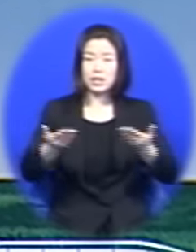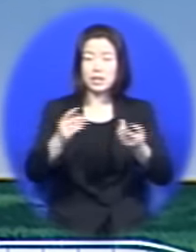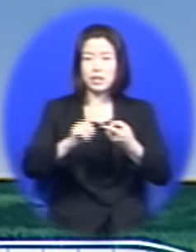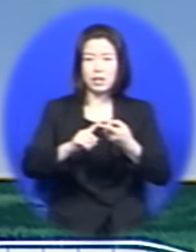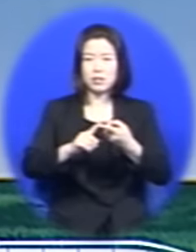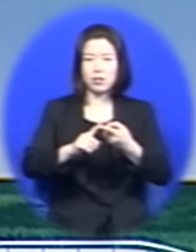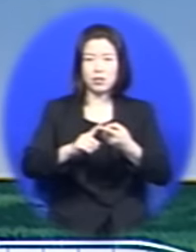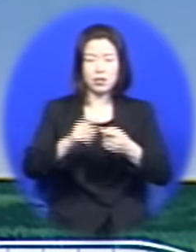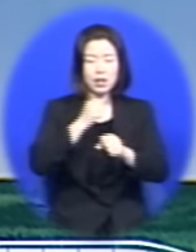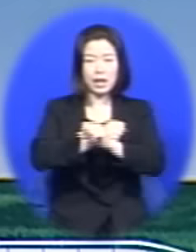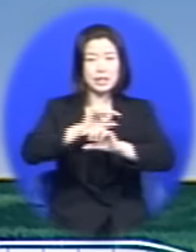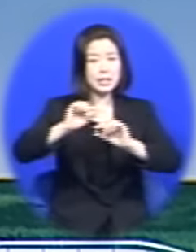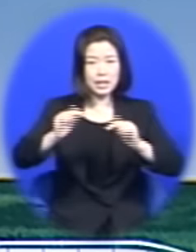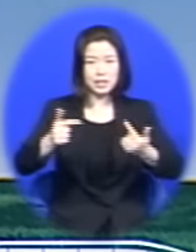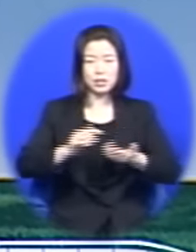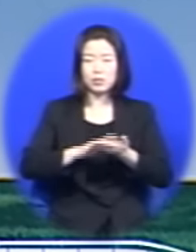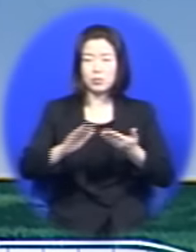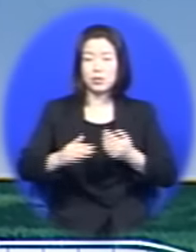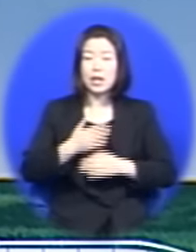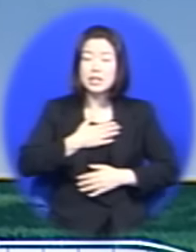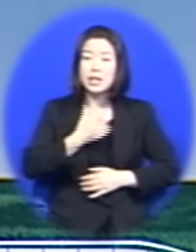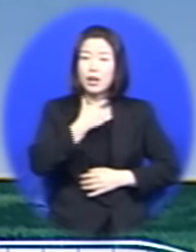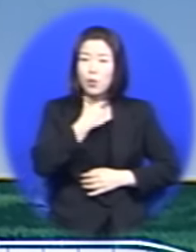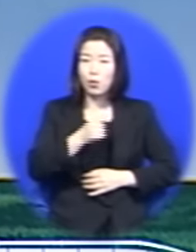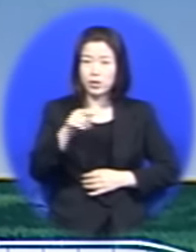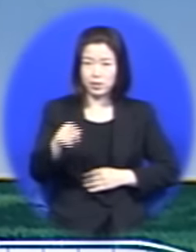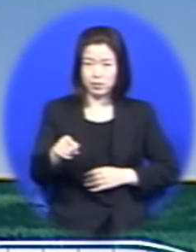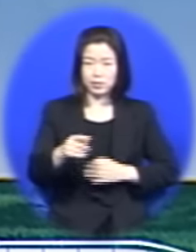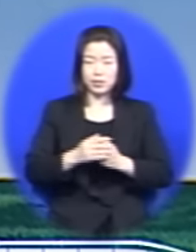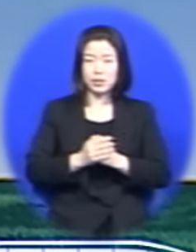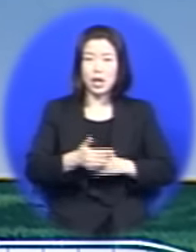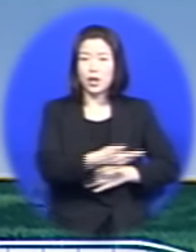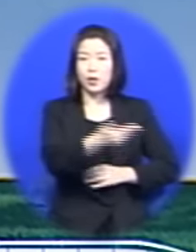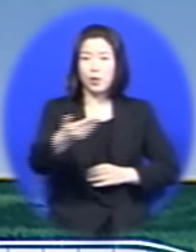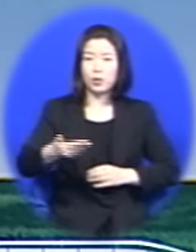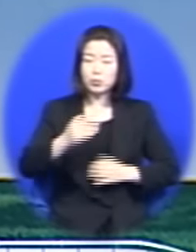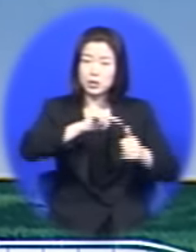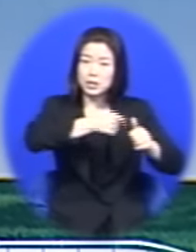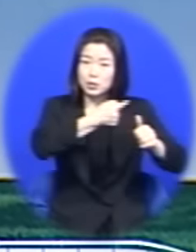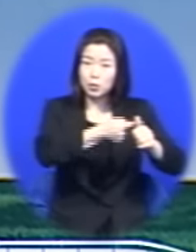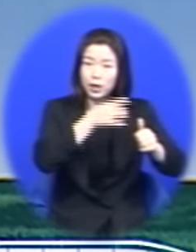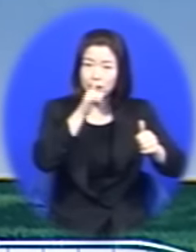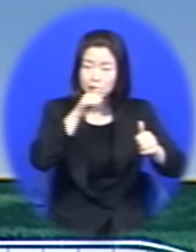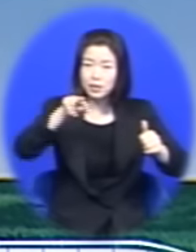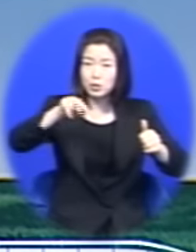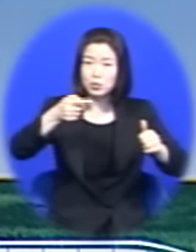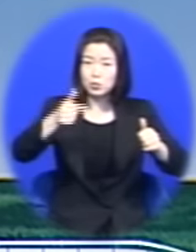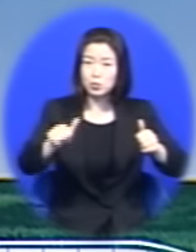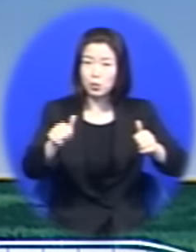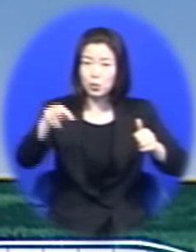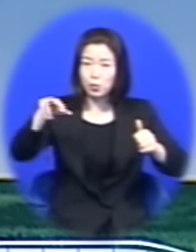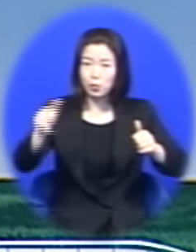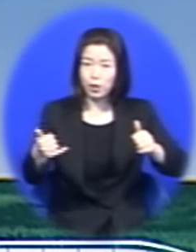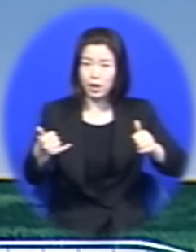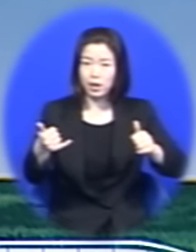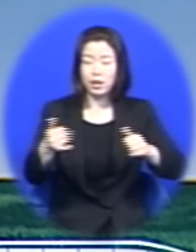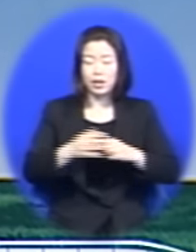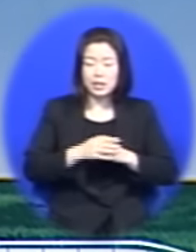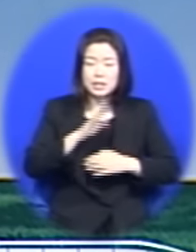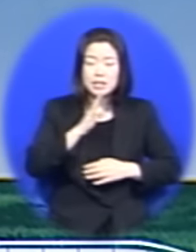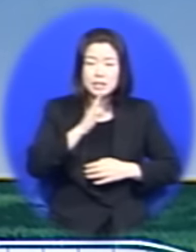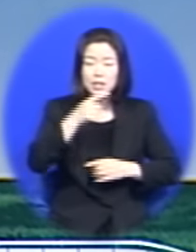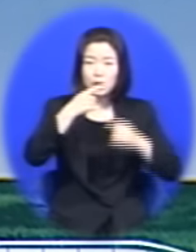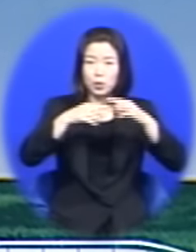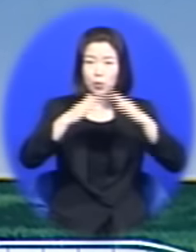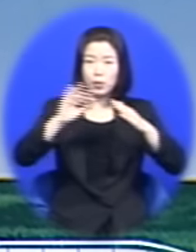안 하려는 거예요. 제가 원하는 것은 여러분이 속해 있는 속회가 진짜 교회가 되도록 만들어